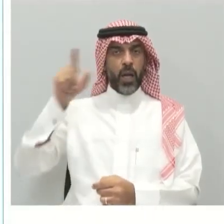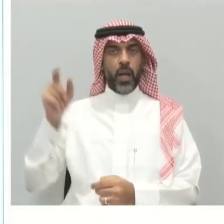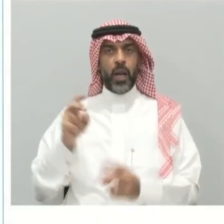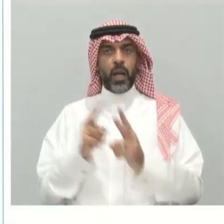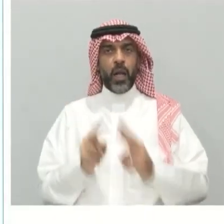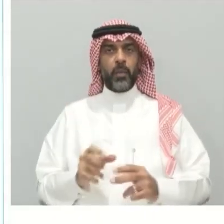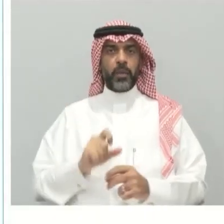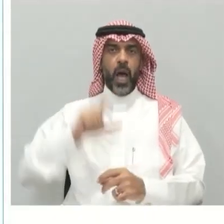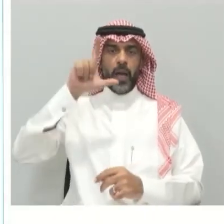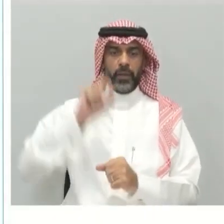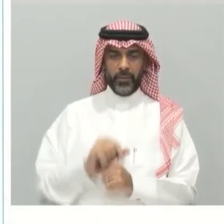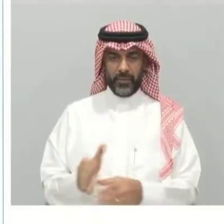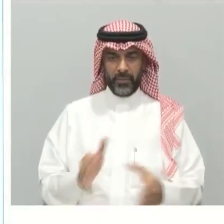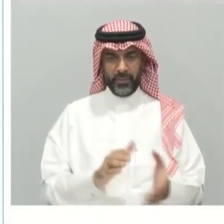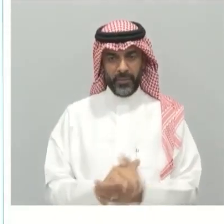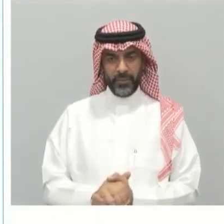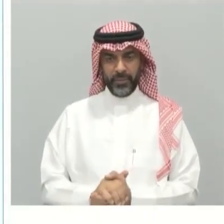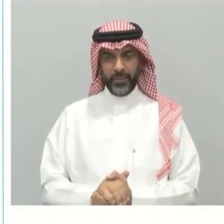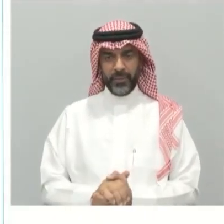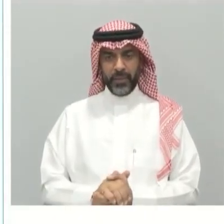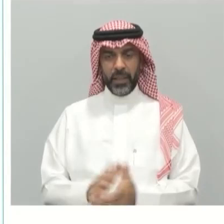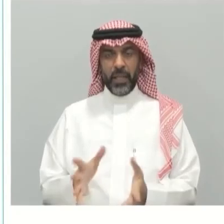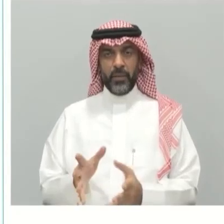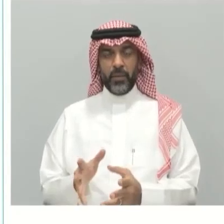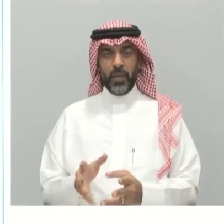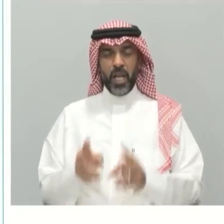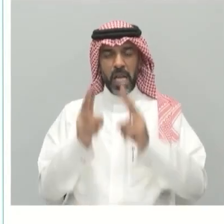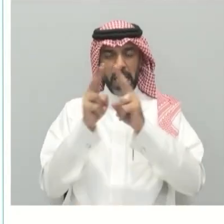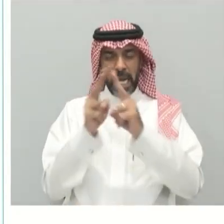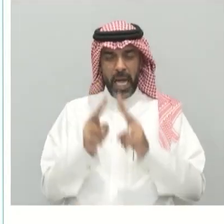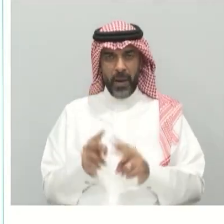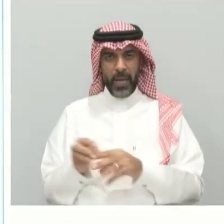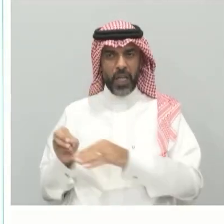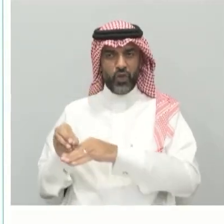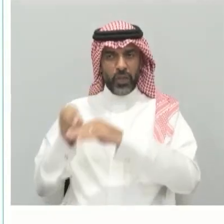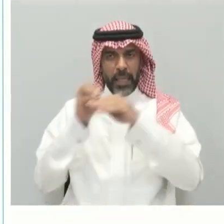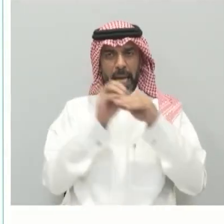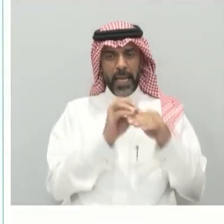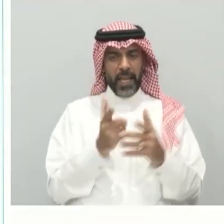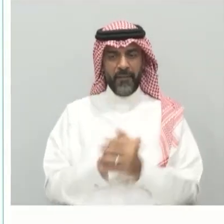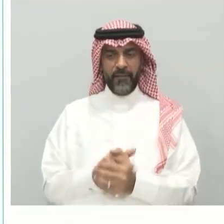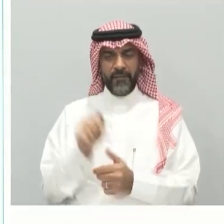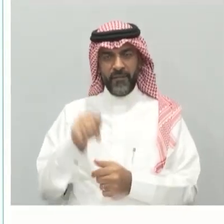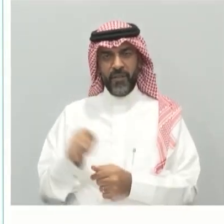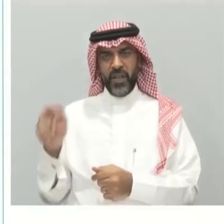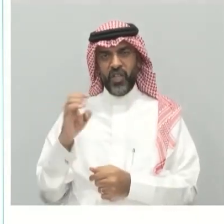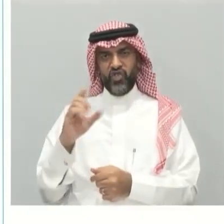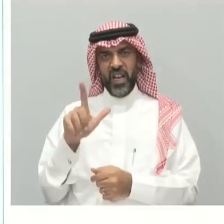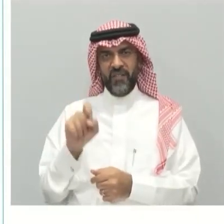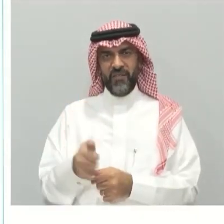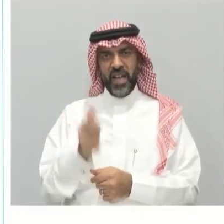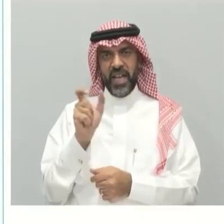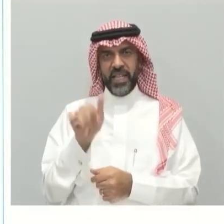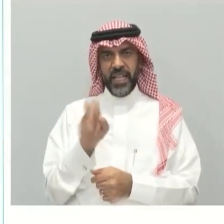عالي كيف يتم انتقال الشحنه الكهربائيه كيف يتم انتقال الشحنه الكهربائيه في الخليه الجلفانيه في